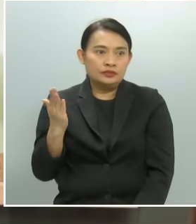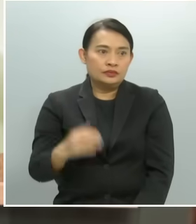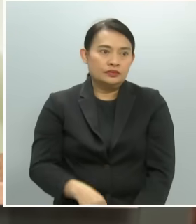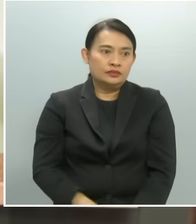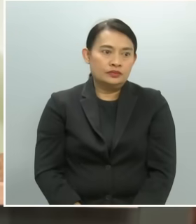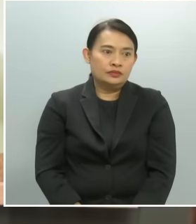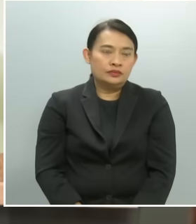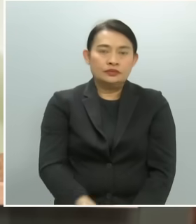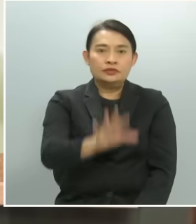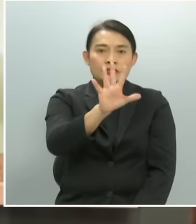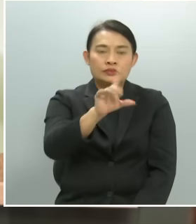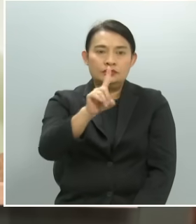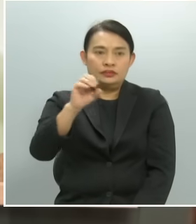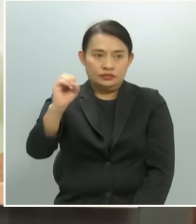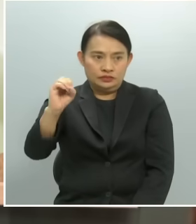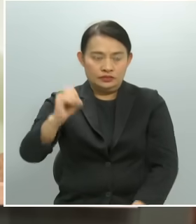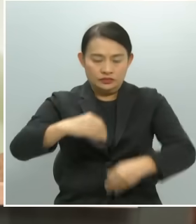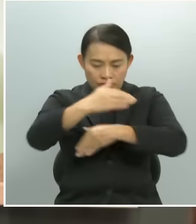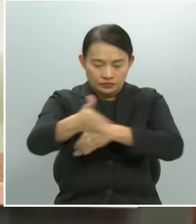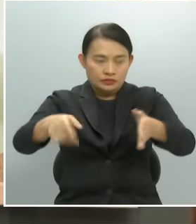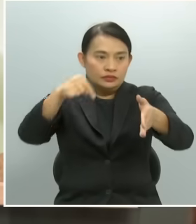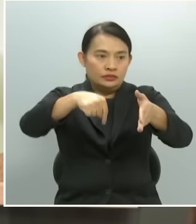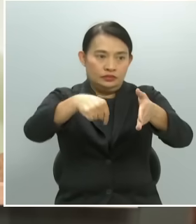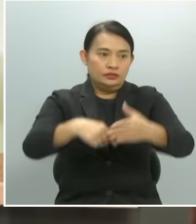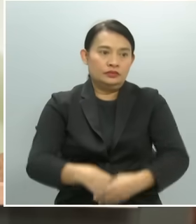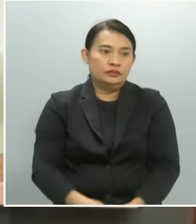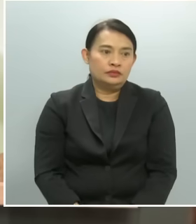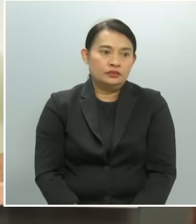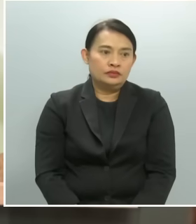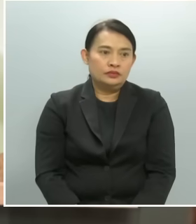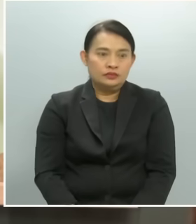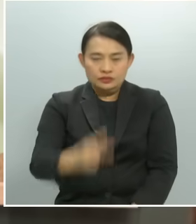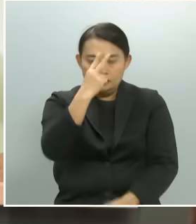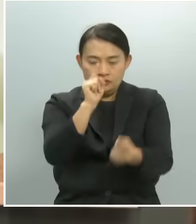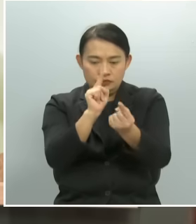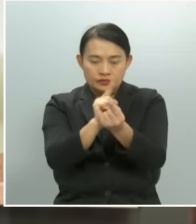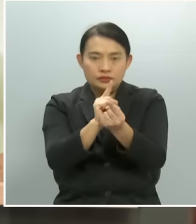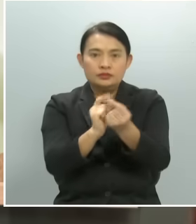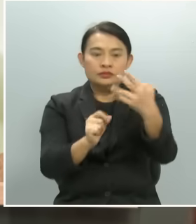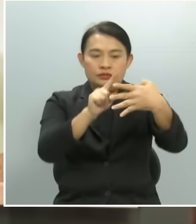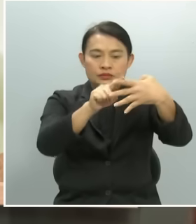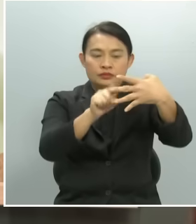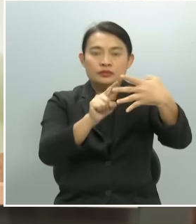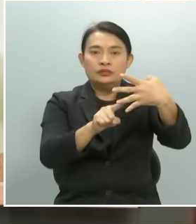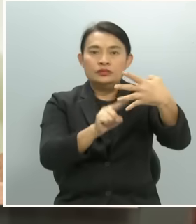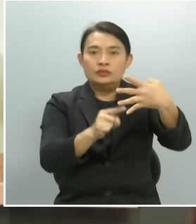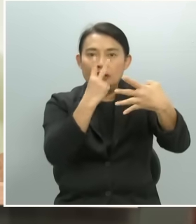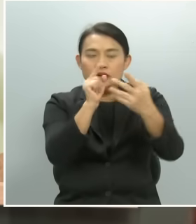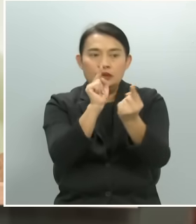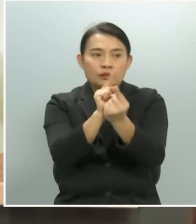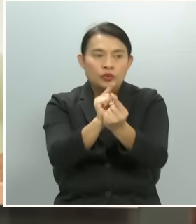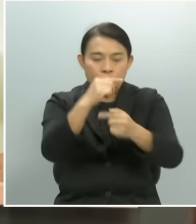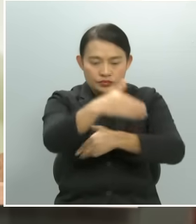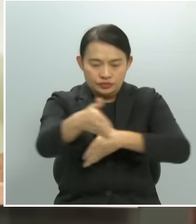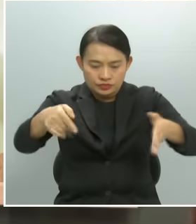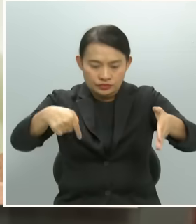510คุณผู้ชมห้องนี้นี่คือ 4สิ่งที่เขาเจอในห้องในระหว่างที่เขาตื่นขึ้นมาแล้วเขาตกใจว่าเอ๊ะ